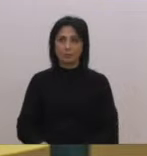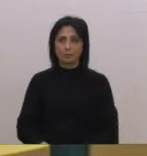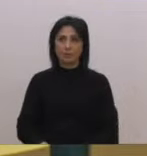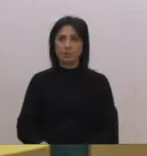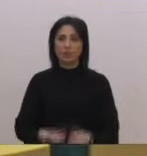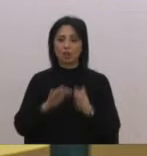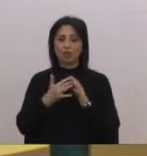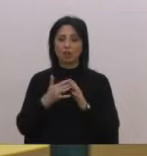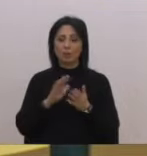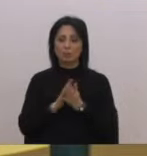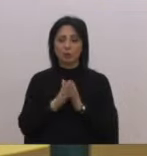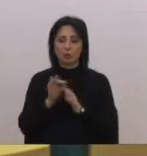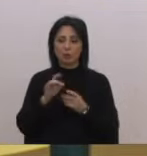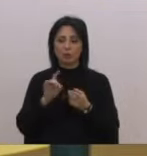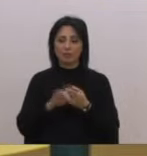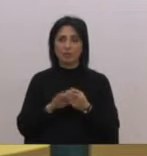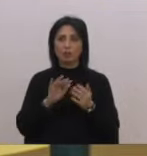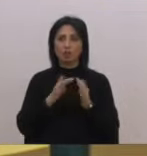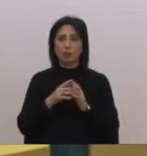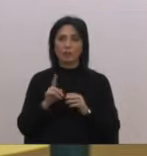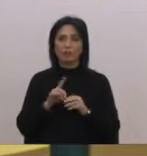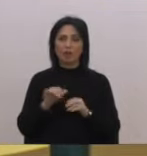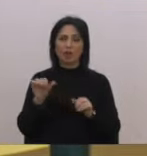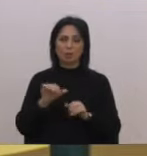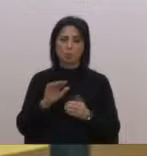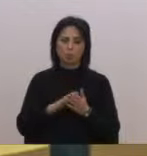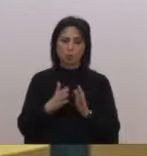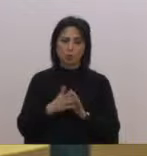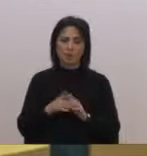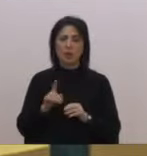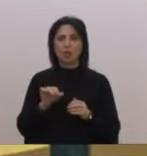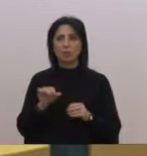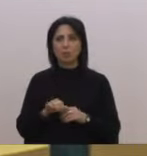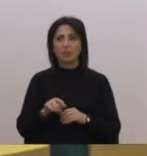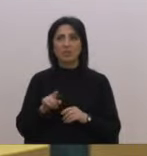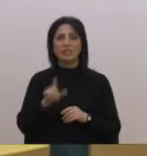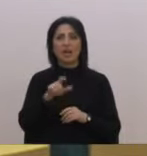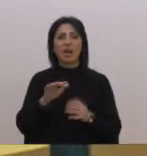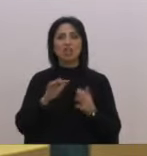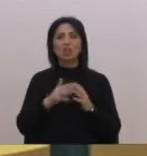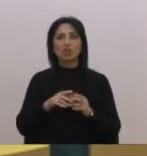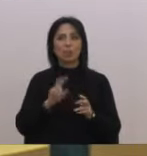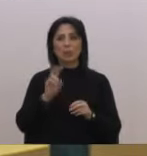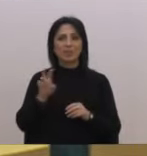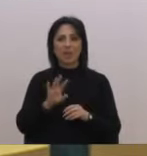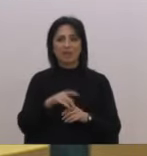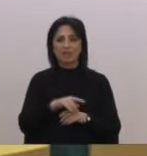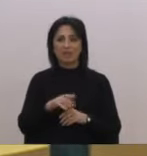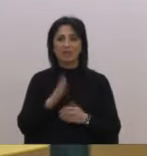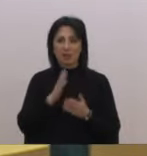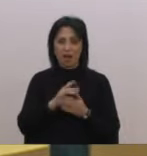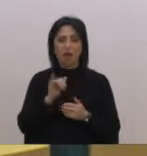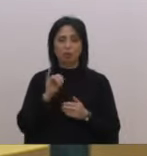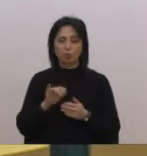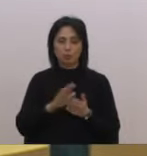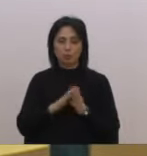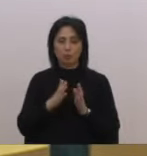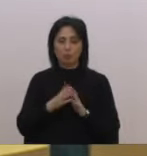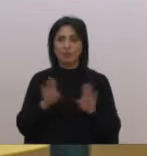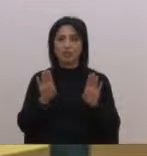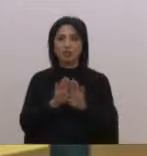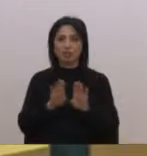Soplis Gomareuba, stând dacă au și repet, câte sopel și rațul din Gomareuba, și rațul din. Eschal, he, sopel și arda, din rațul, da, are sud din Gomareuba, magram. Și